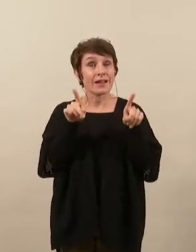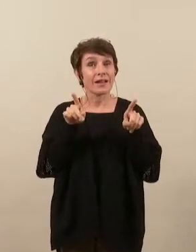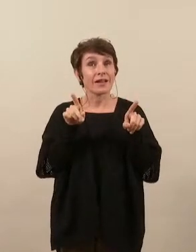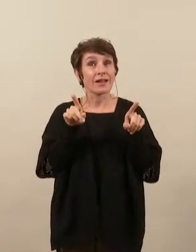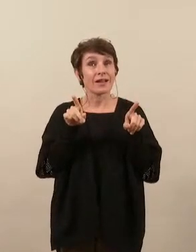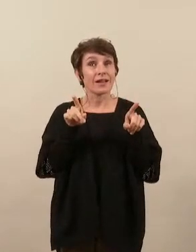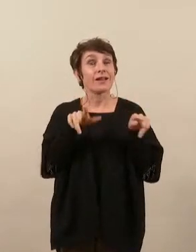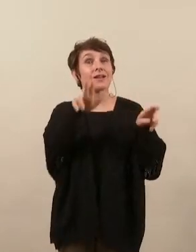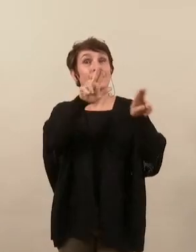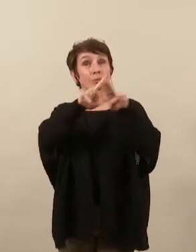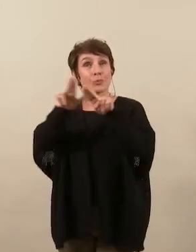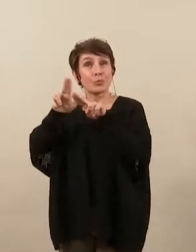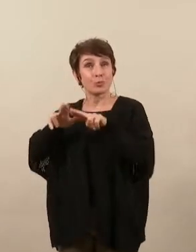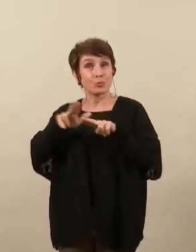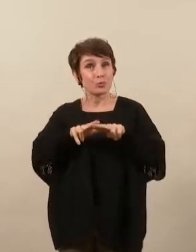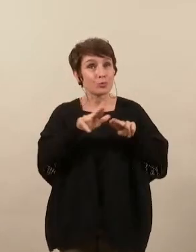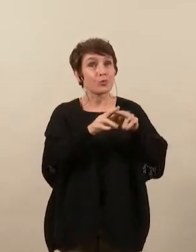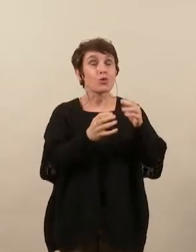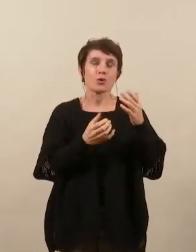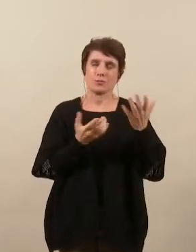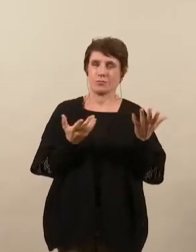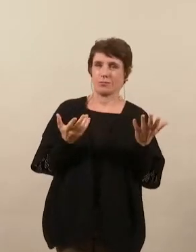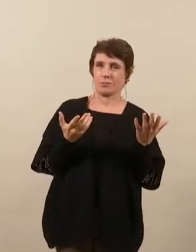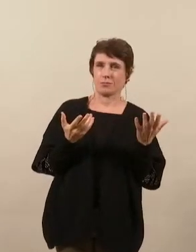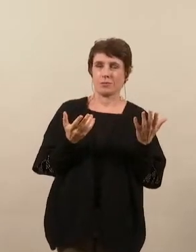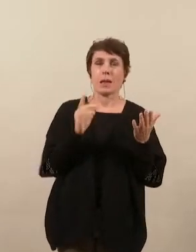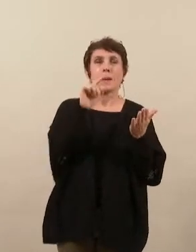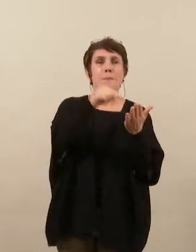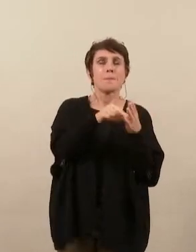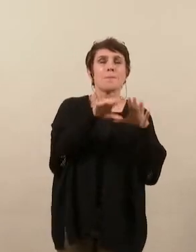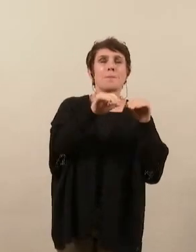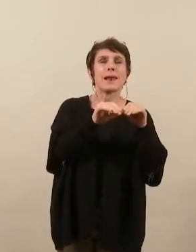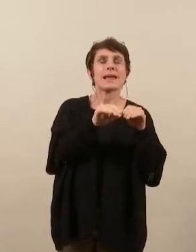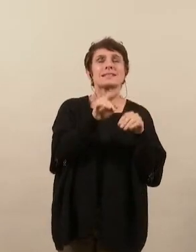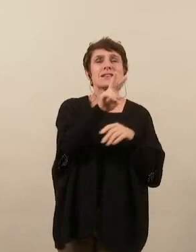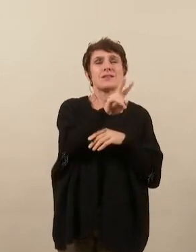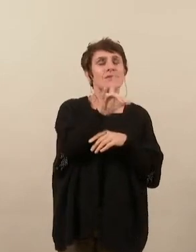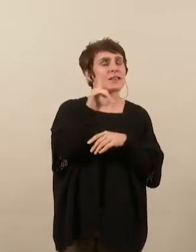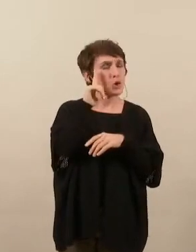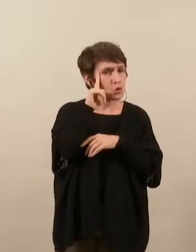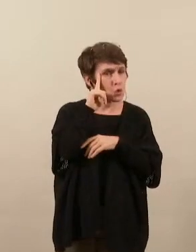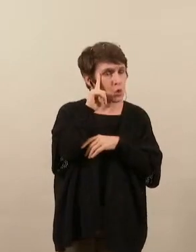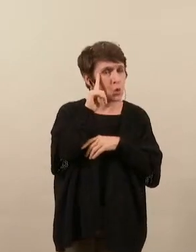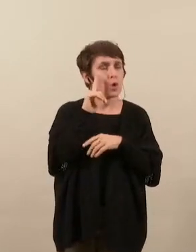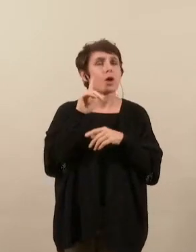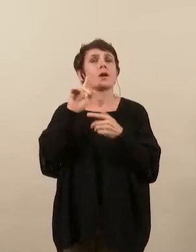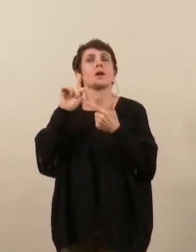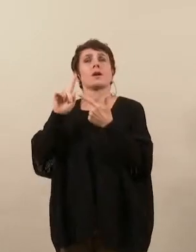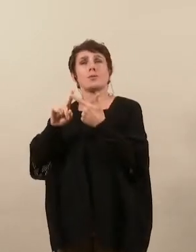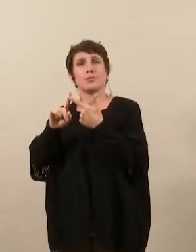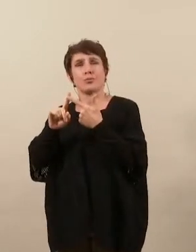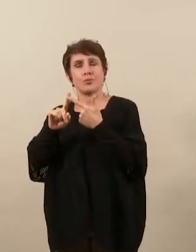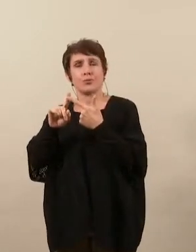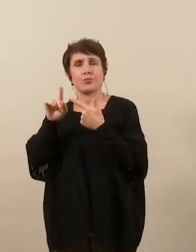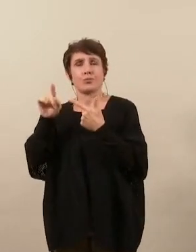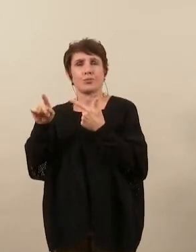la réhabilitation de fontaines nouvelles. Place Victor Hugo, Esplanade Alain Leray, c'est la caserne de